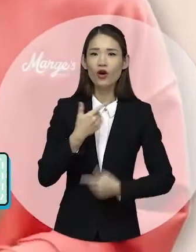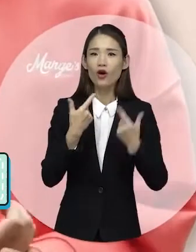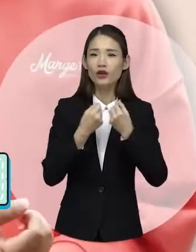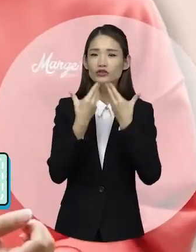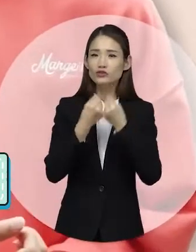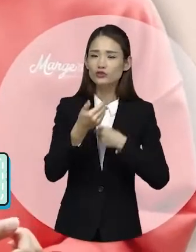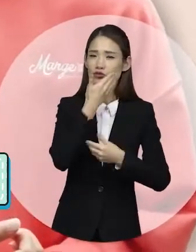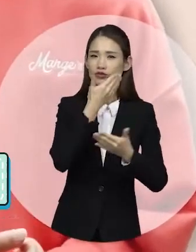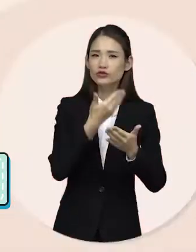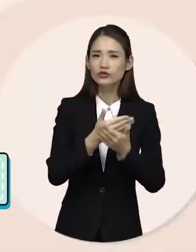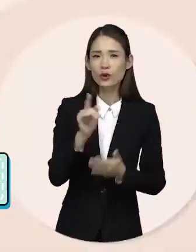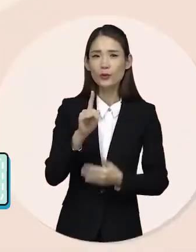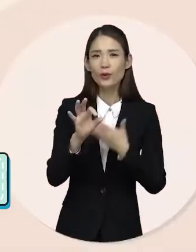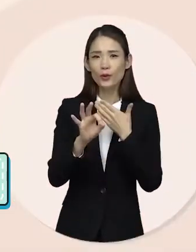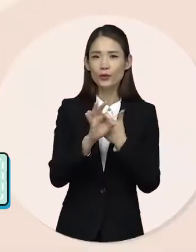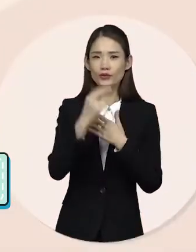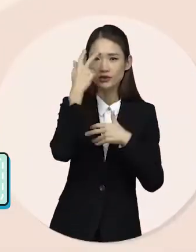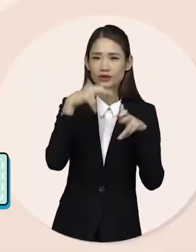경우는 이게 중요했던 이유가